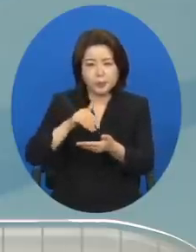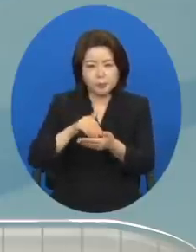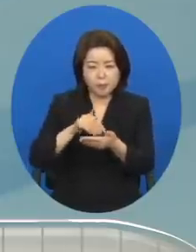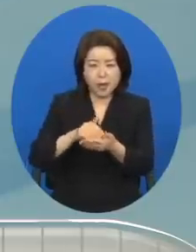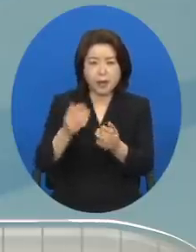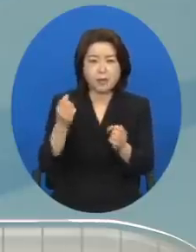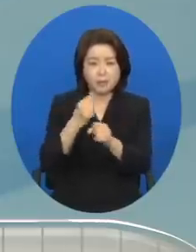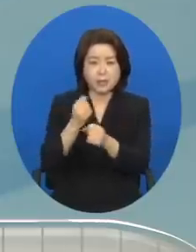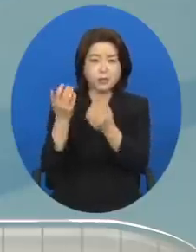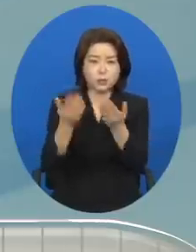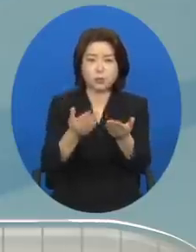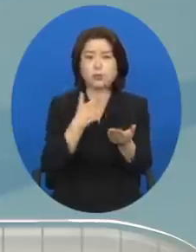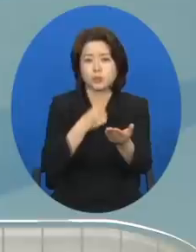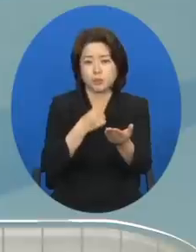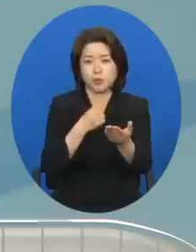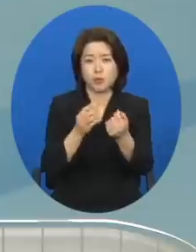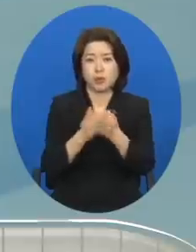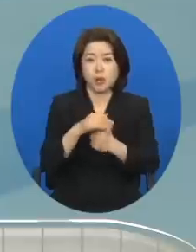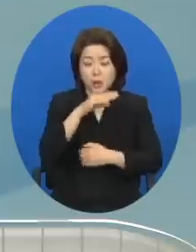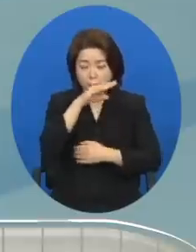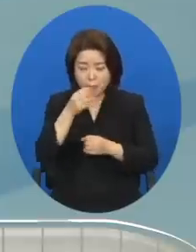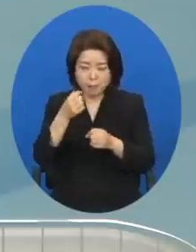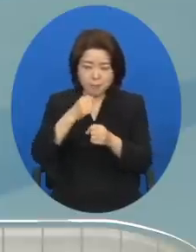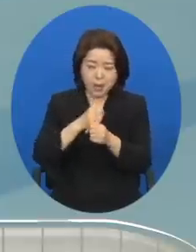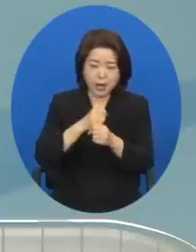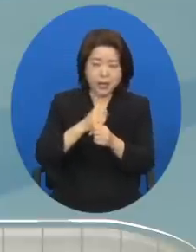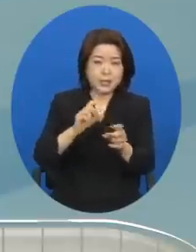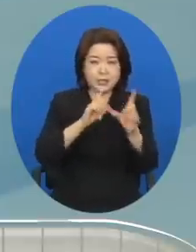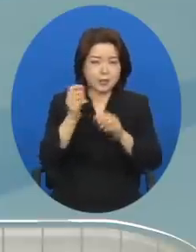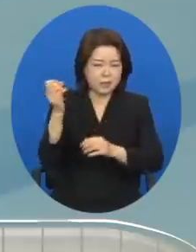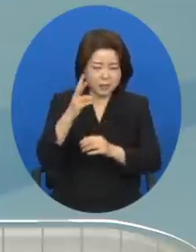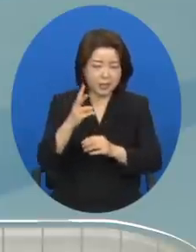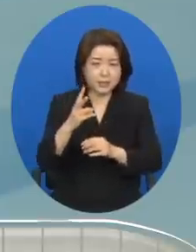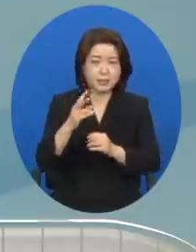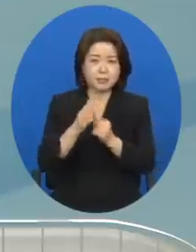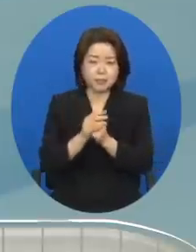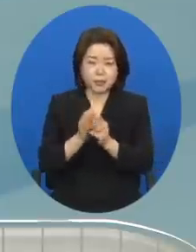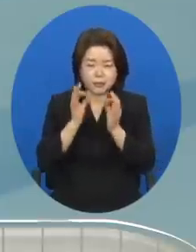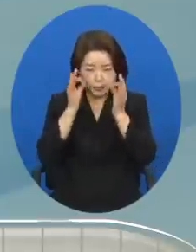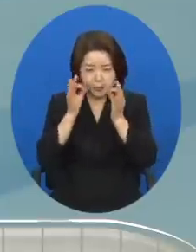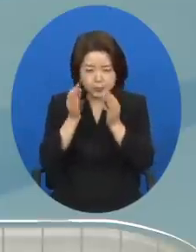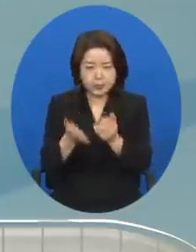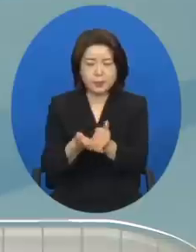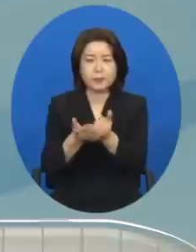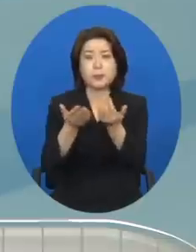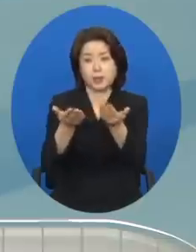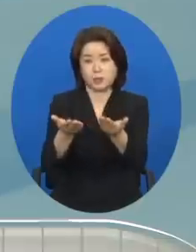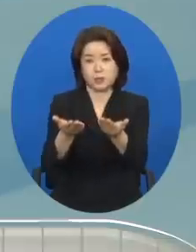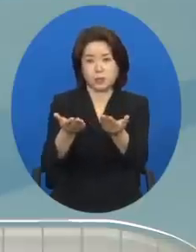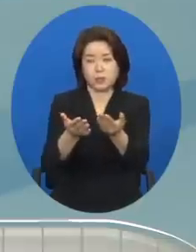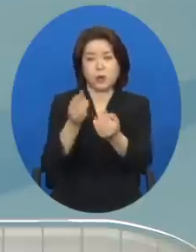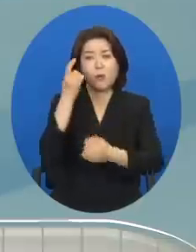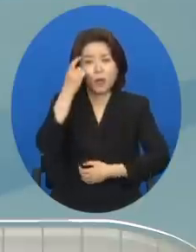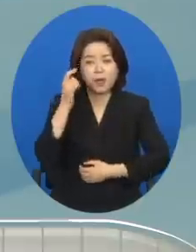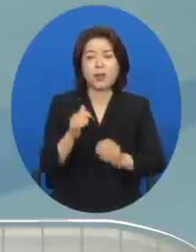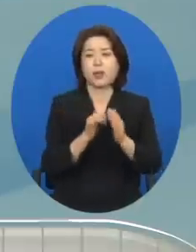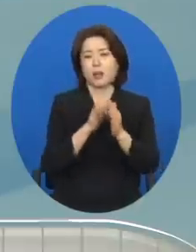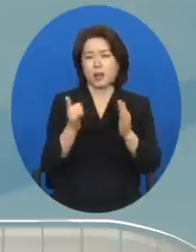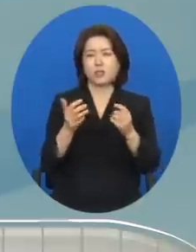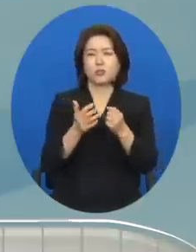그렇게 정상적인 삶을 살게 하려고 그렇게 애쓰고 섬기죠. 가족이니까.